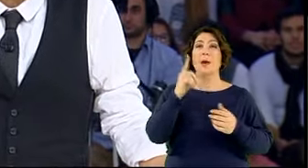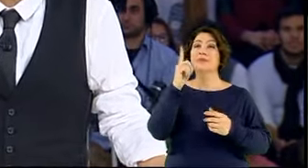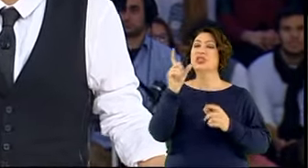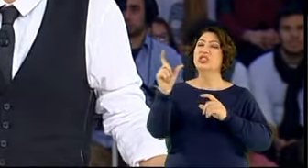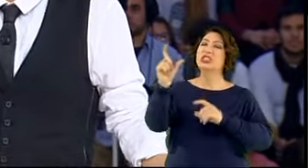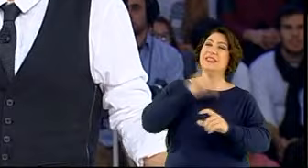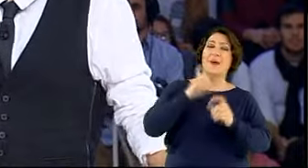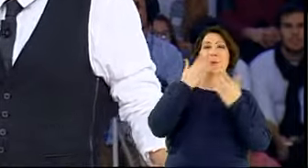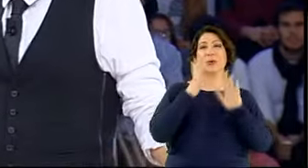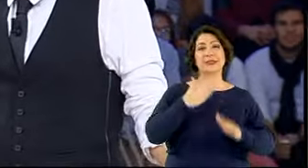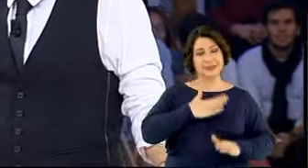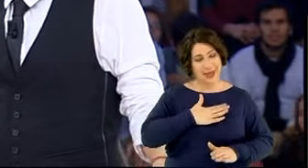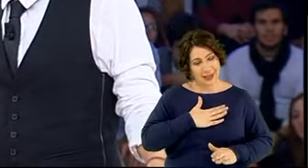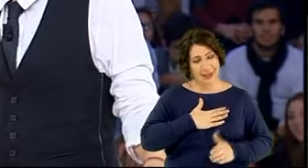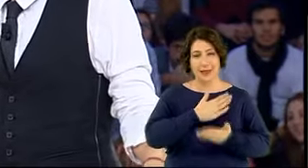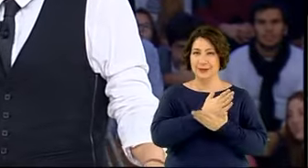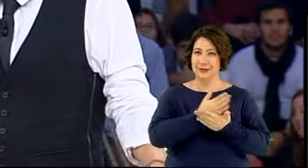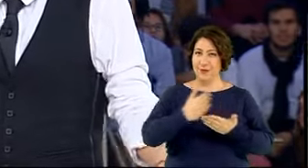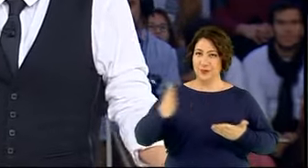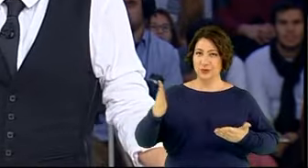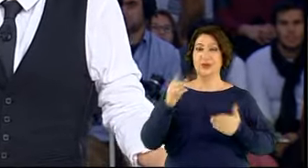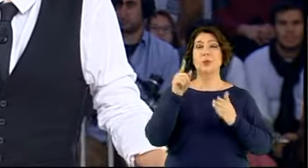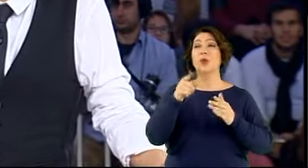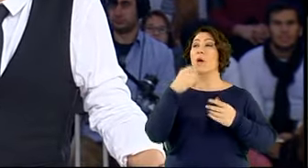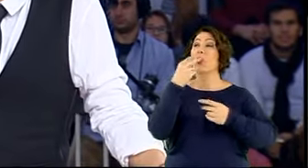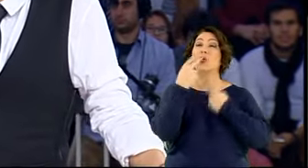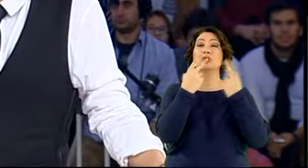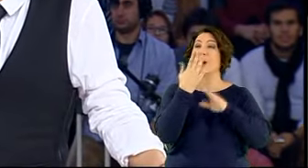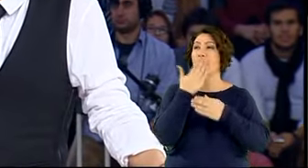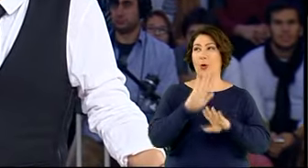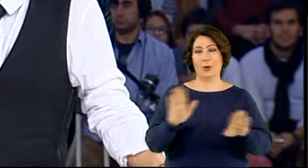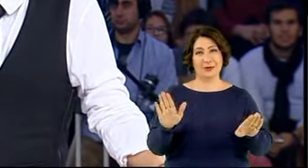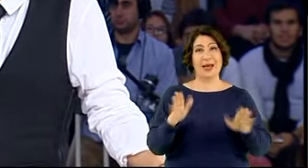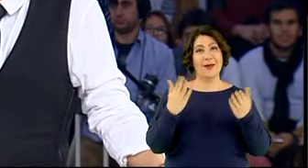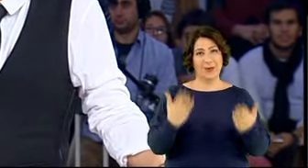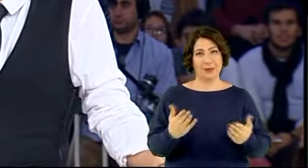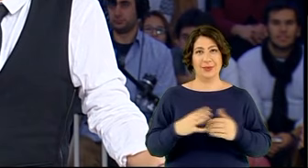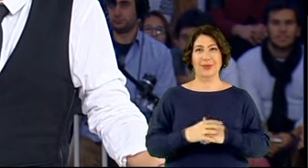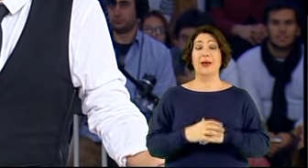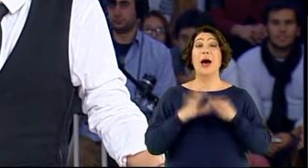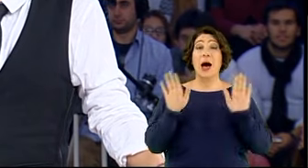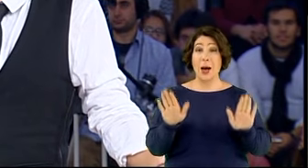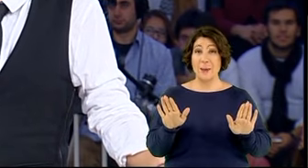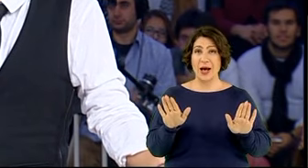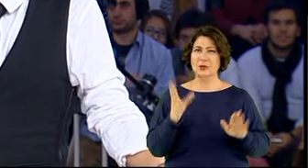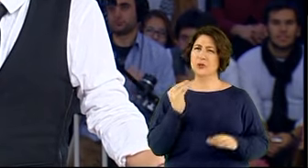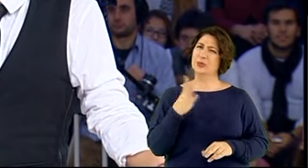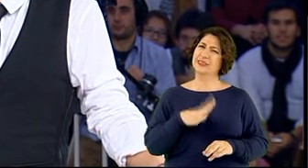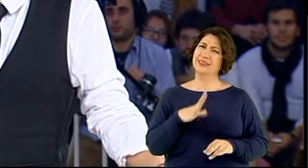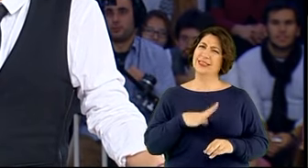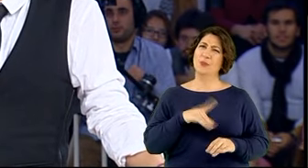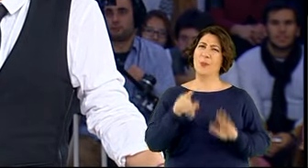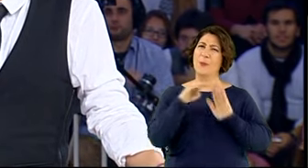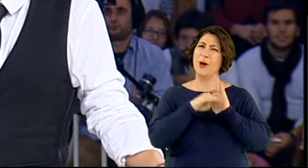yapmadan geçeceğiz. Saygıyla geçeceğiz. Yorum yapmadan geçeceğiz. Evet. Fakat çok isterdim böyle